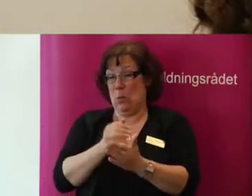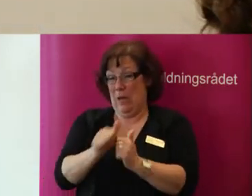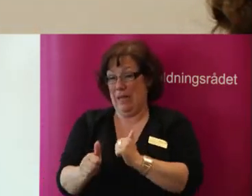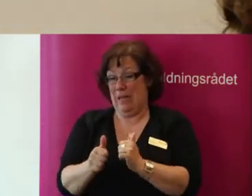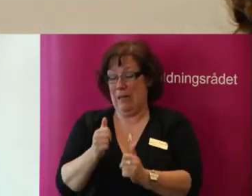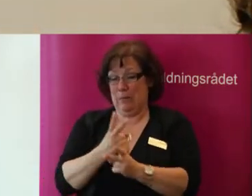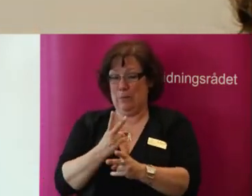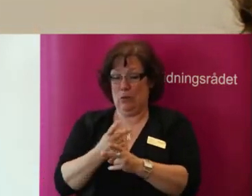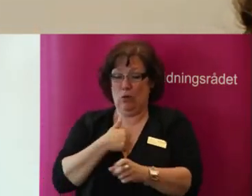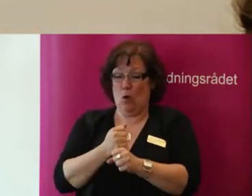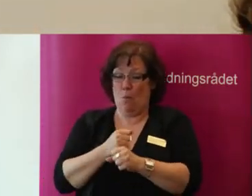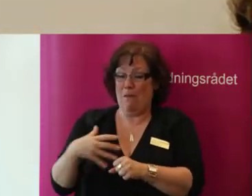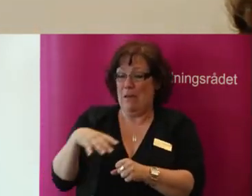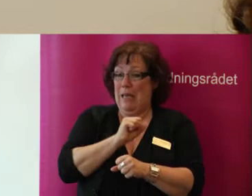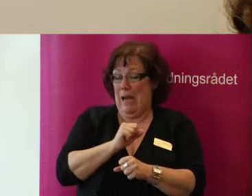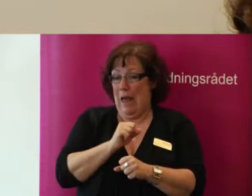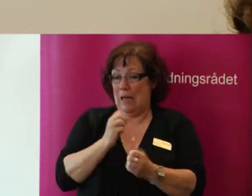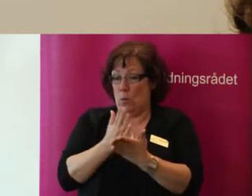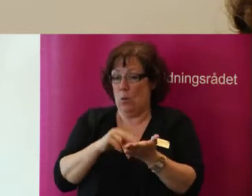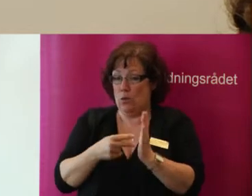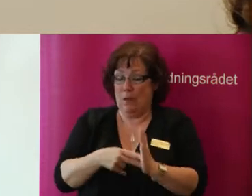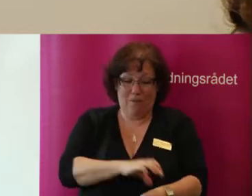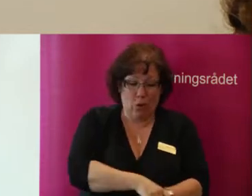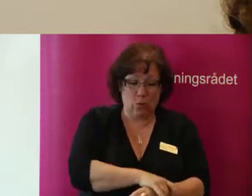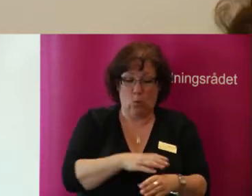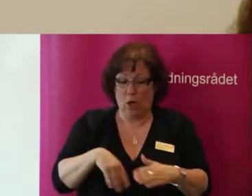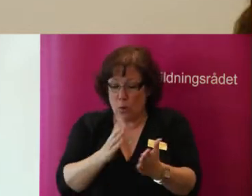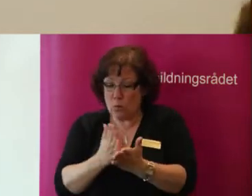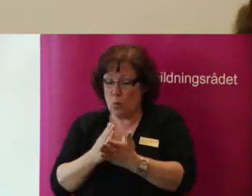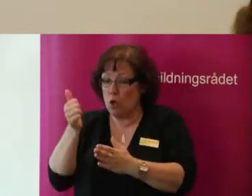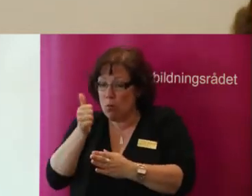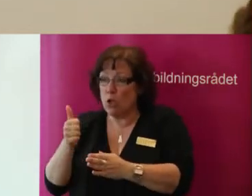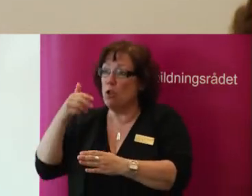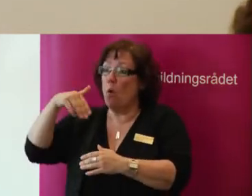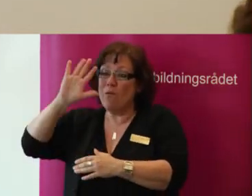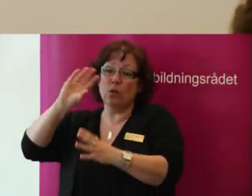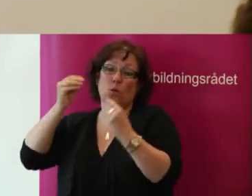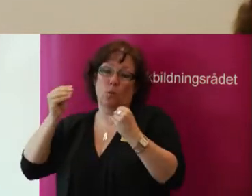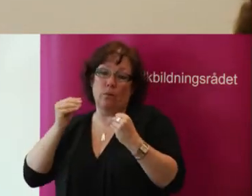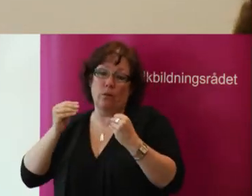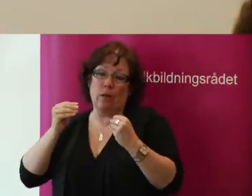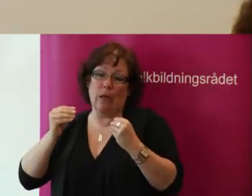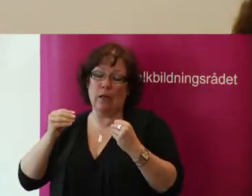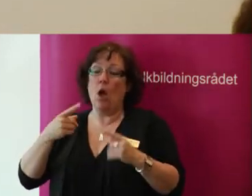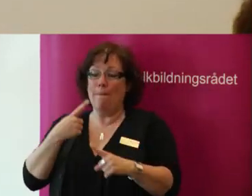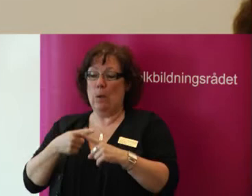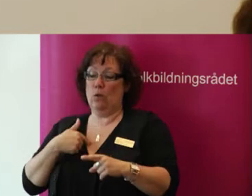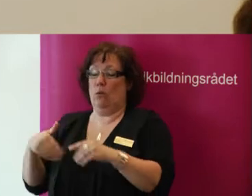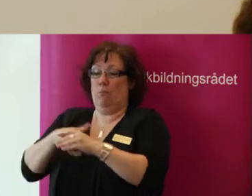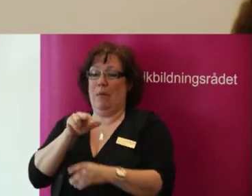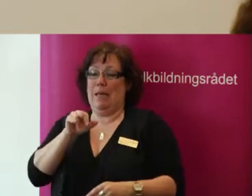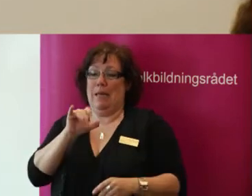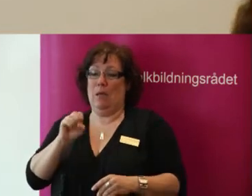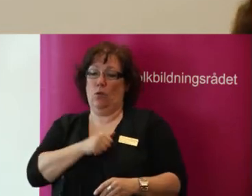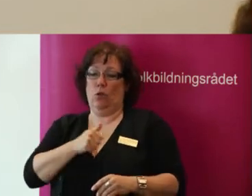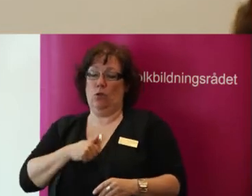är förskola, grundskola, gymnasieskola, vuxenutbildning. Jag sitter i Rios styrelse och i Rios styrelse så